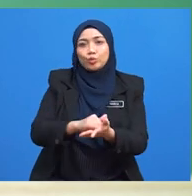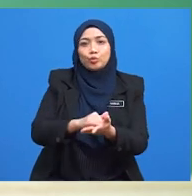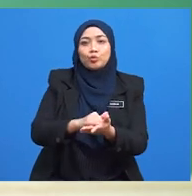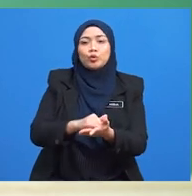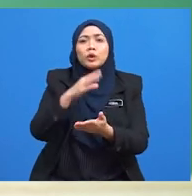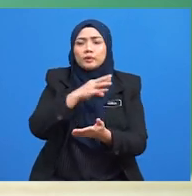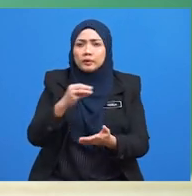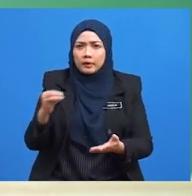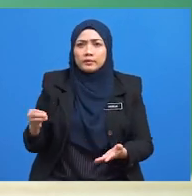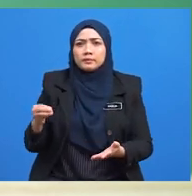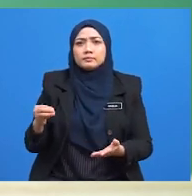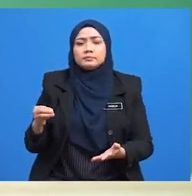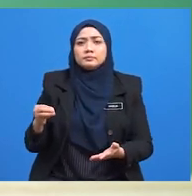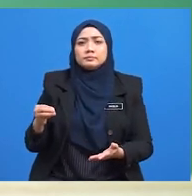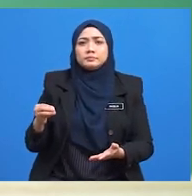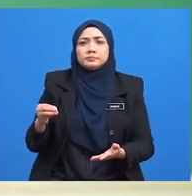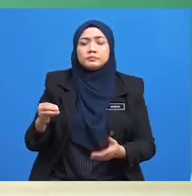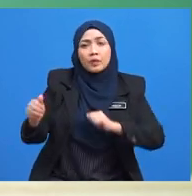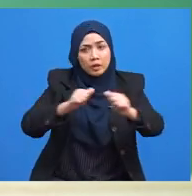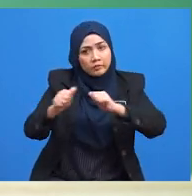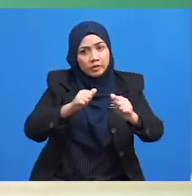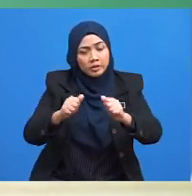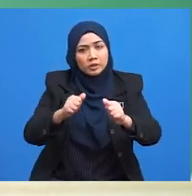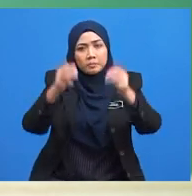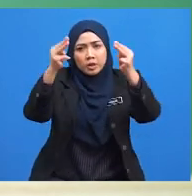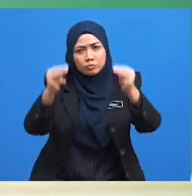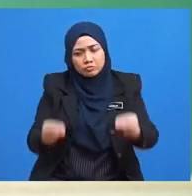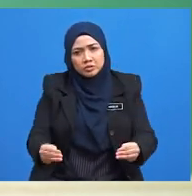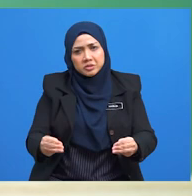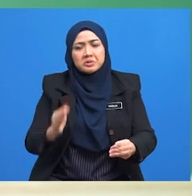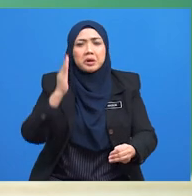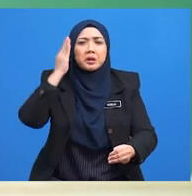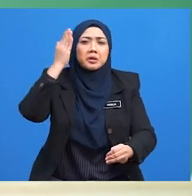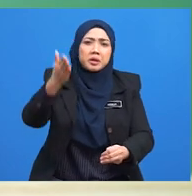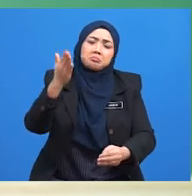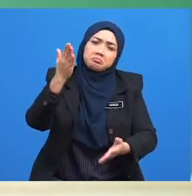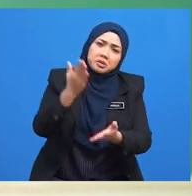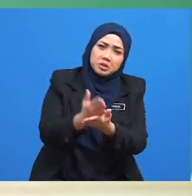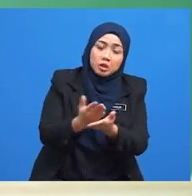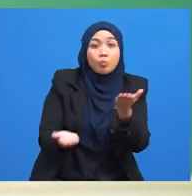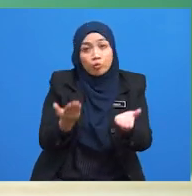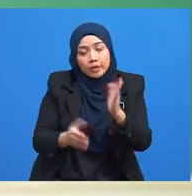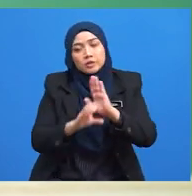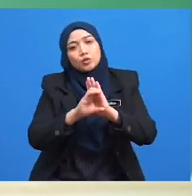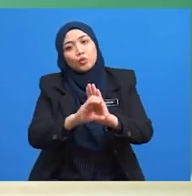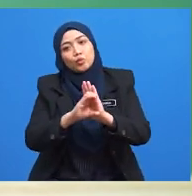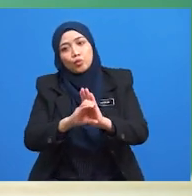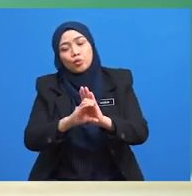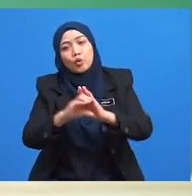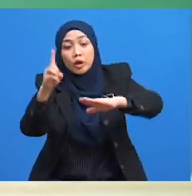dan menyebabkan kematian, aktiviti manusia juga akan turut terjejas. Contohnya,